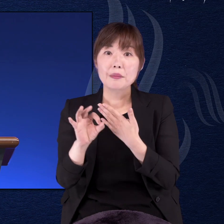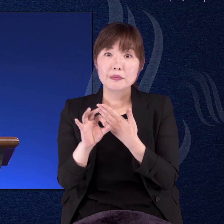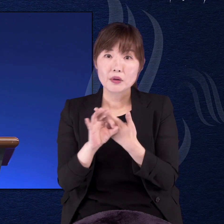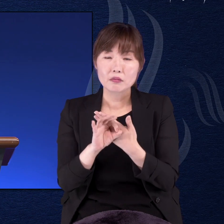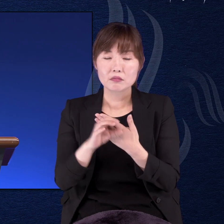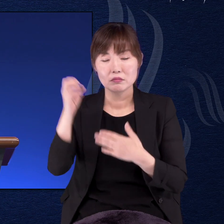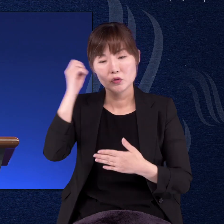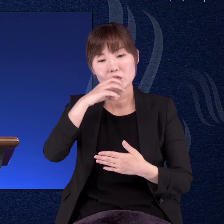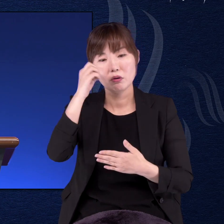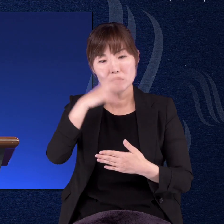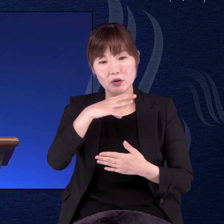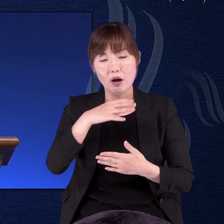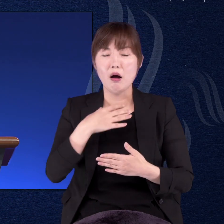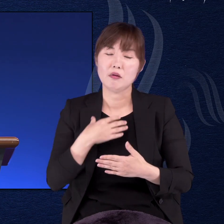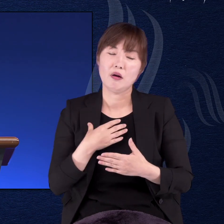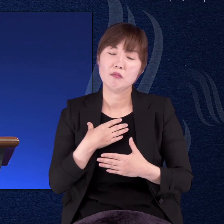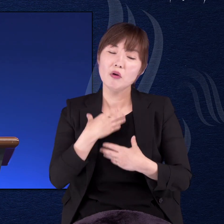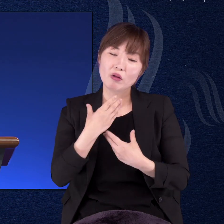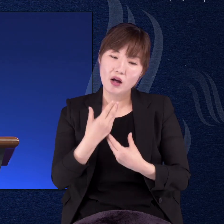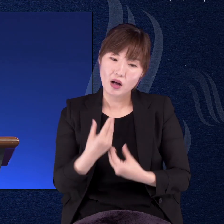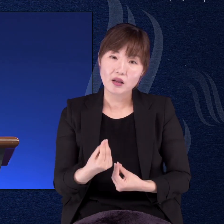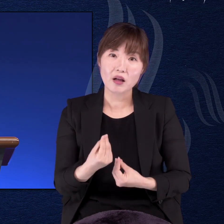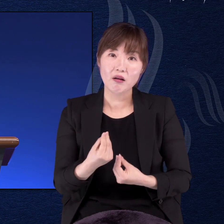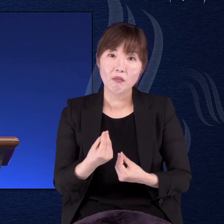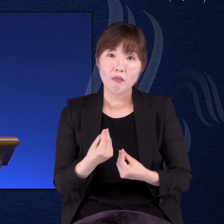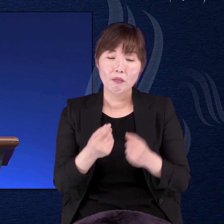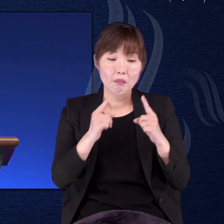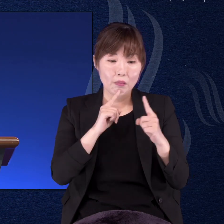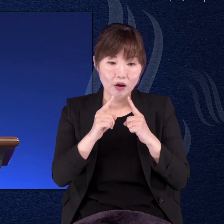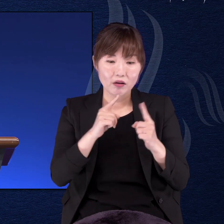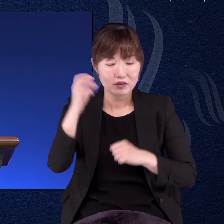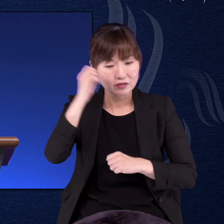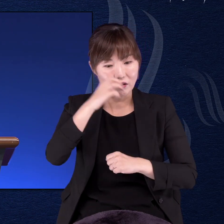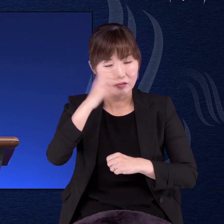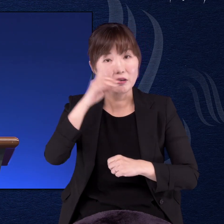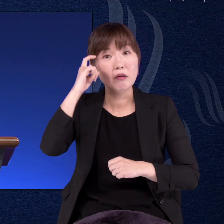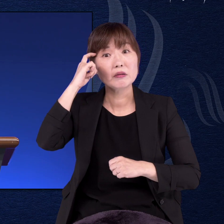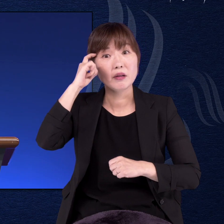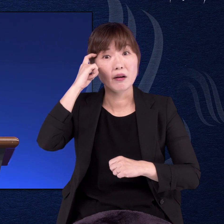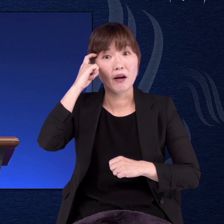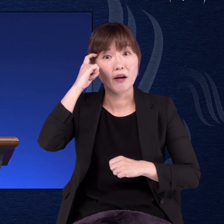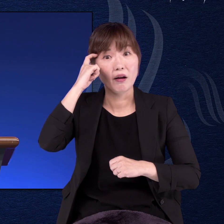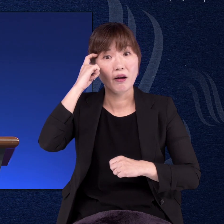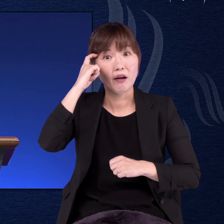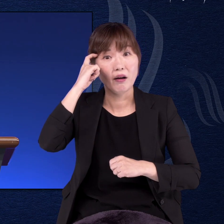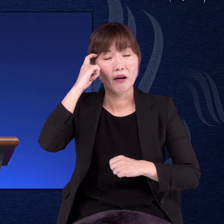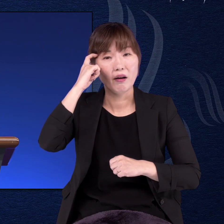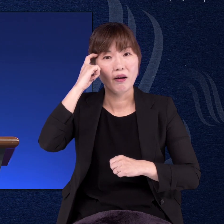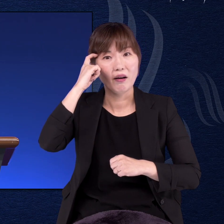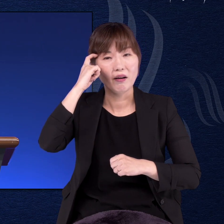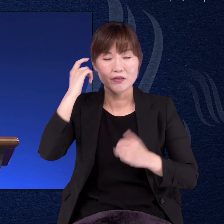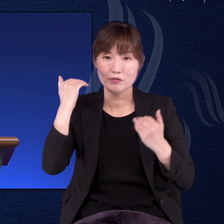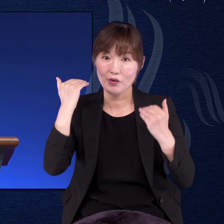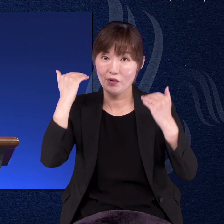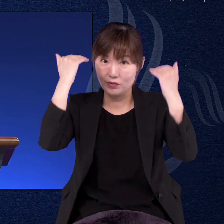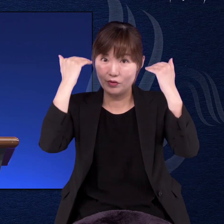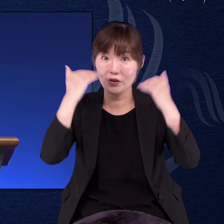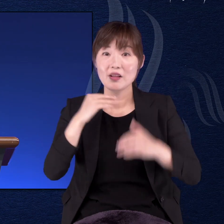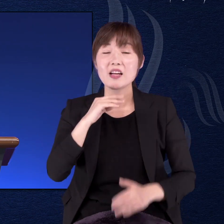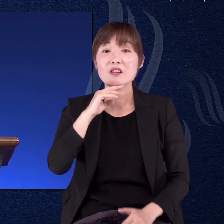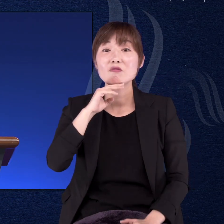것 같아요. 그런데 28살이 되면서 그때 왜 제가 하나님을 더 찾게